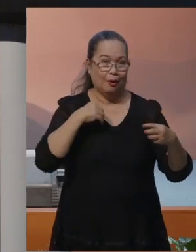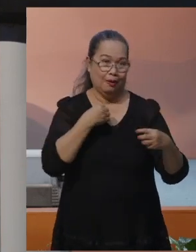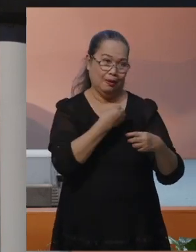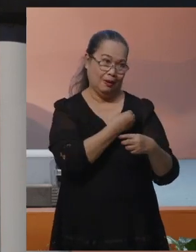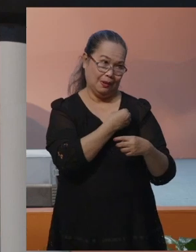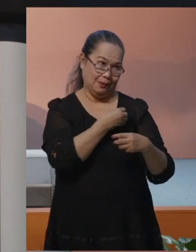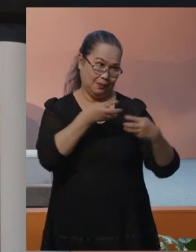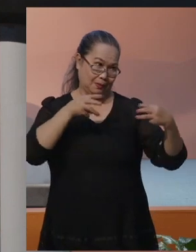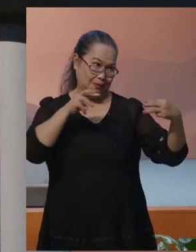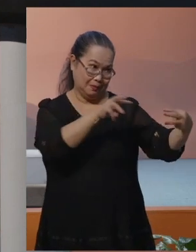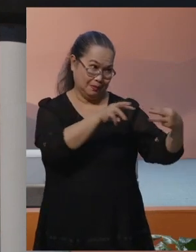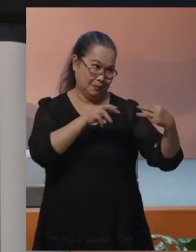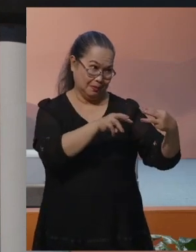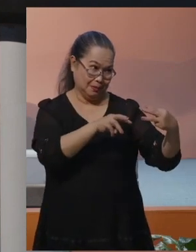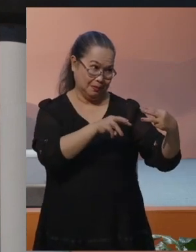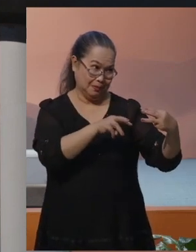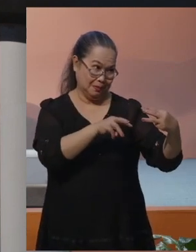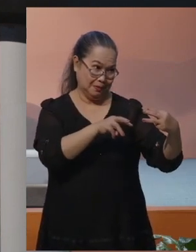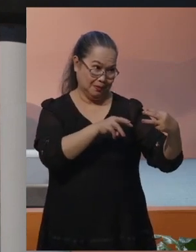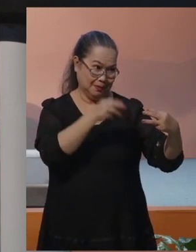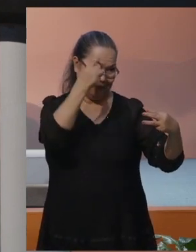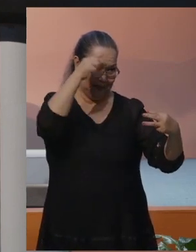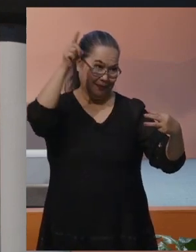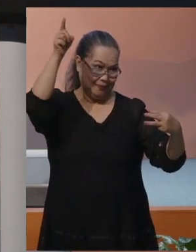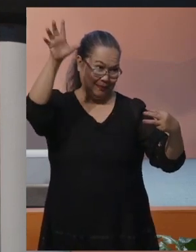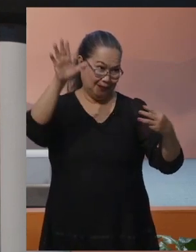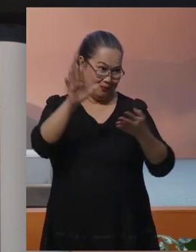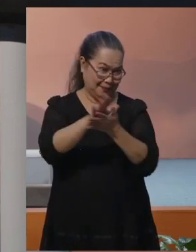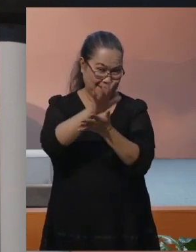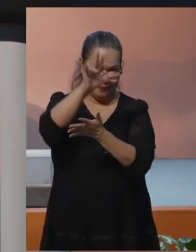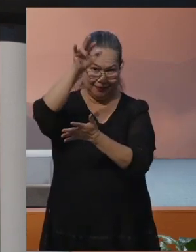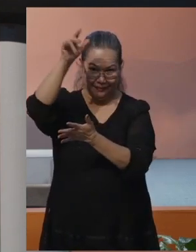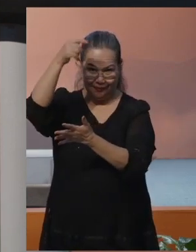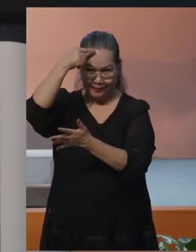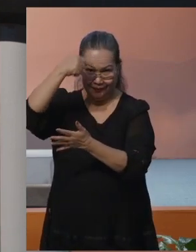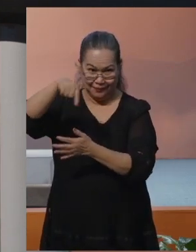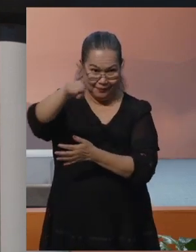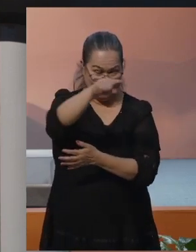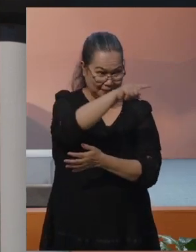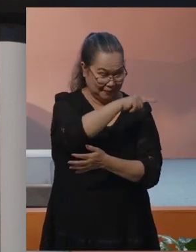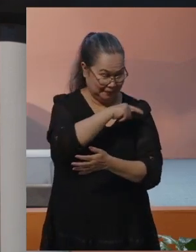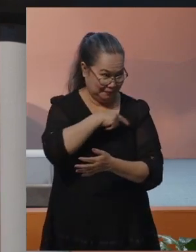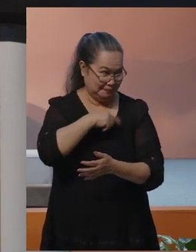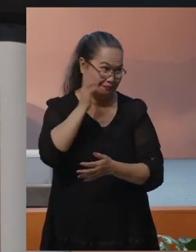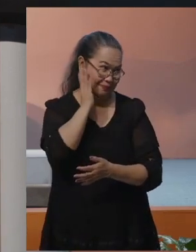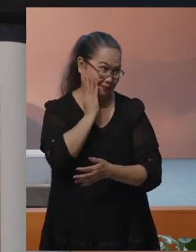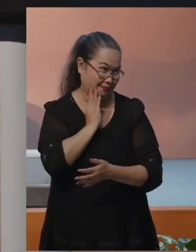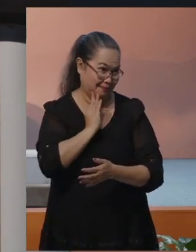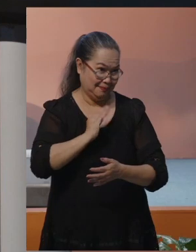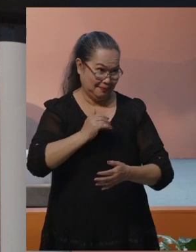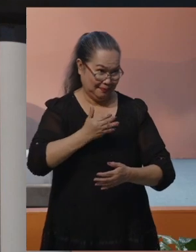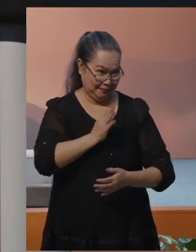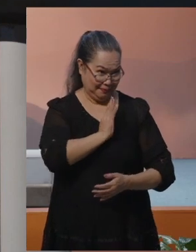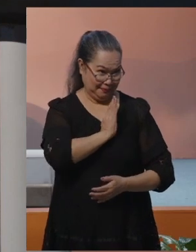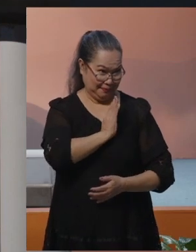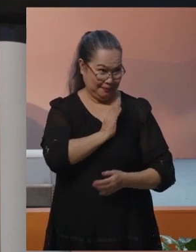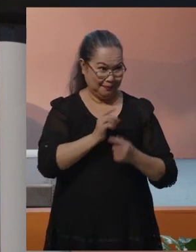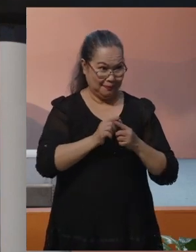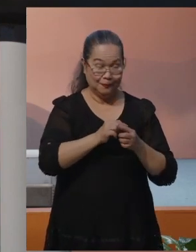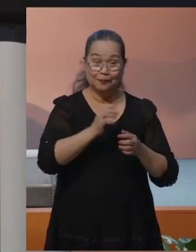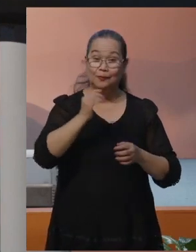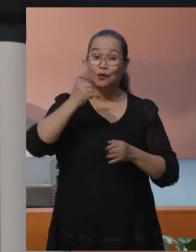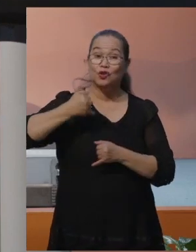ito para sa Kanyang kalwalhatian at para sa ating kapakanan. Ang ginawa lang ni